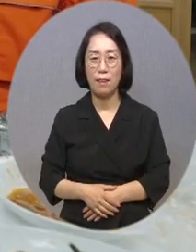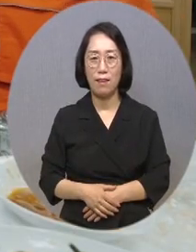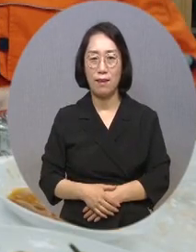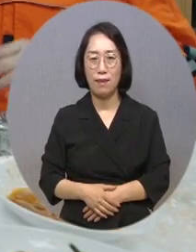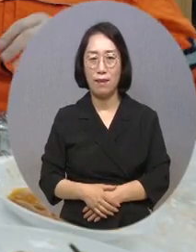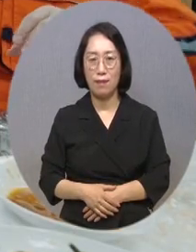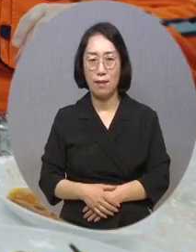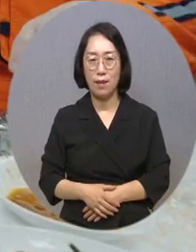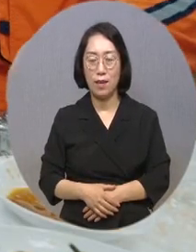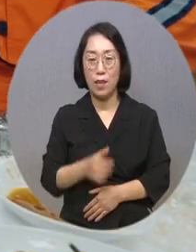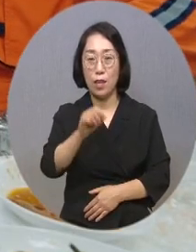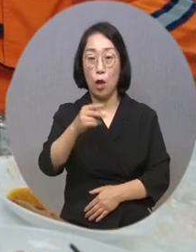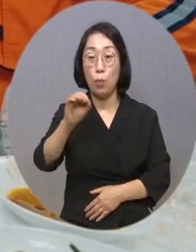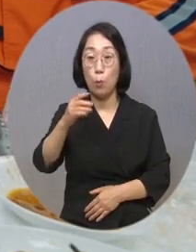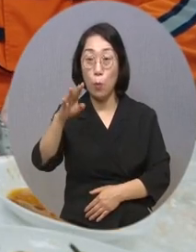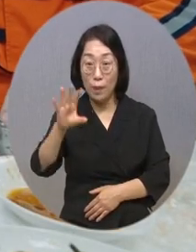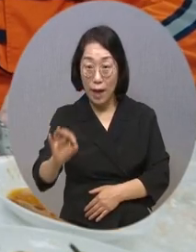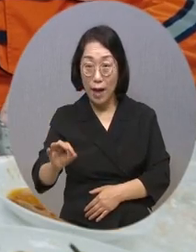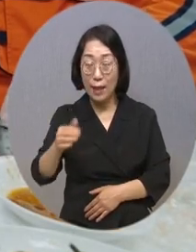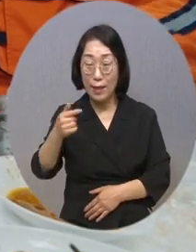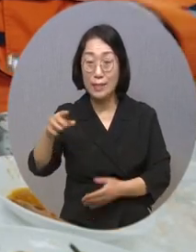연포탕과 낙지 볶음이 나왔습니다.